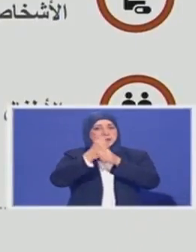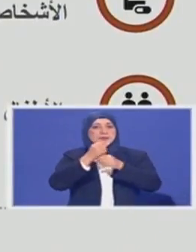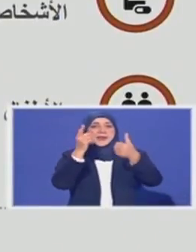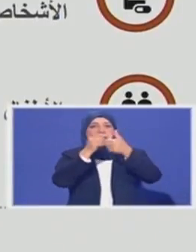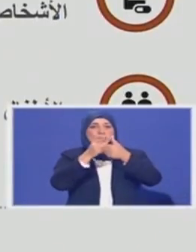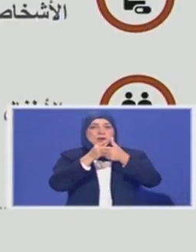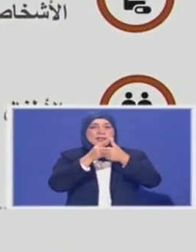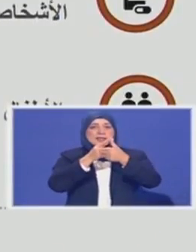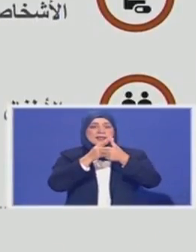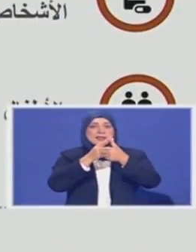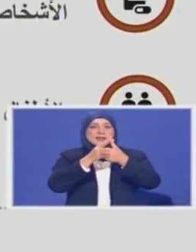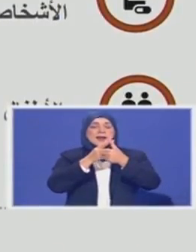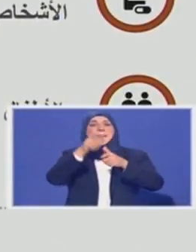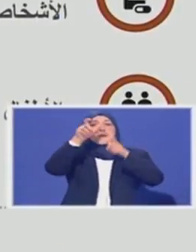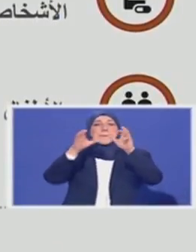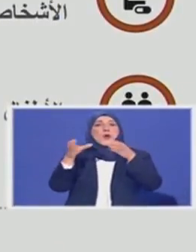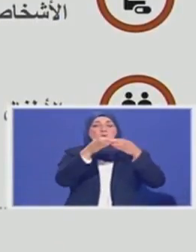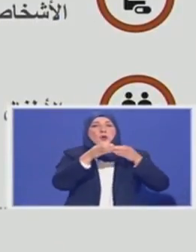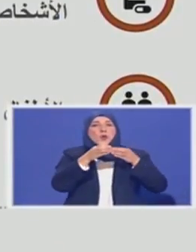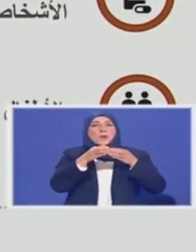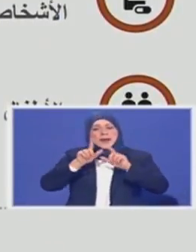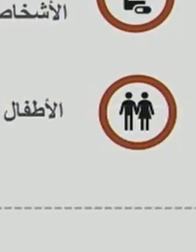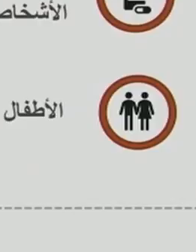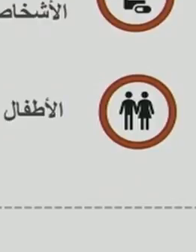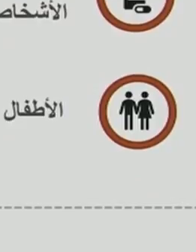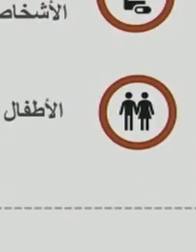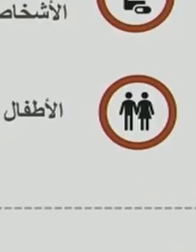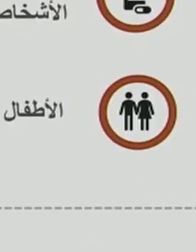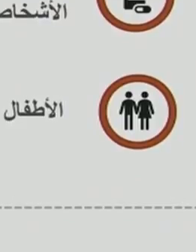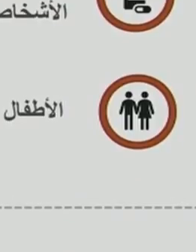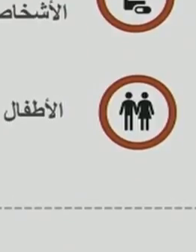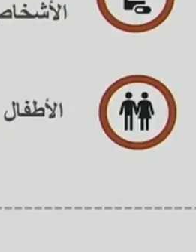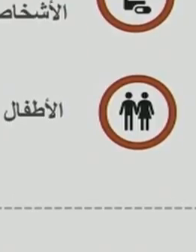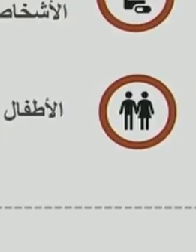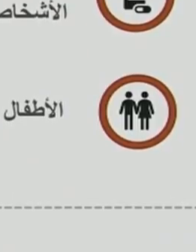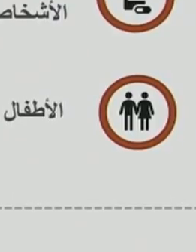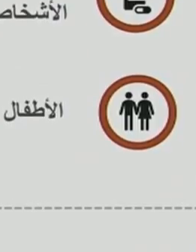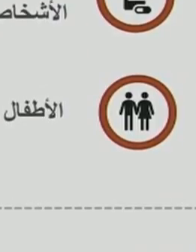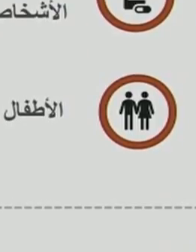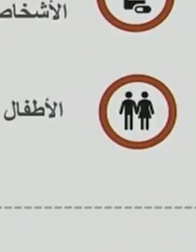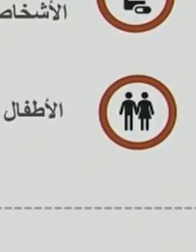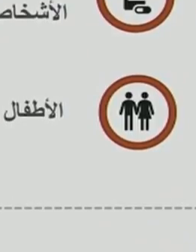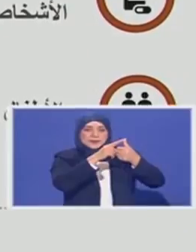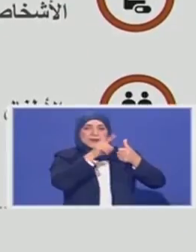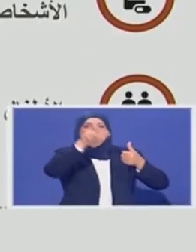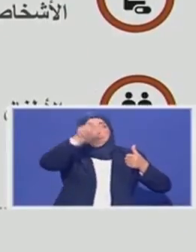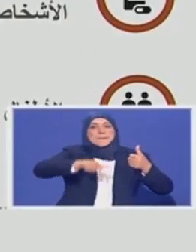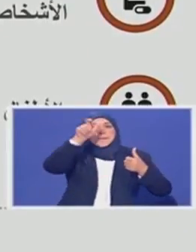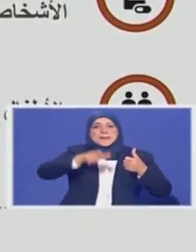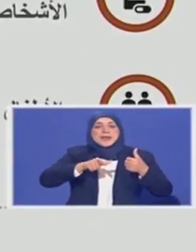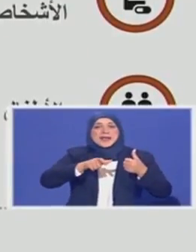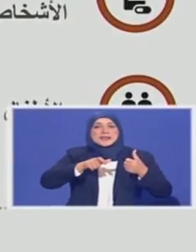الفئات المستثنات اللي باش تقعد في الحجر الصحي الشامل. أولا الأشخاص الأكثر